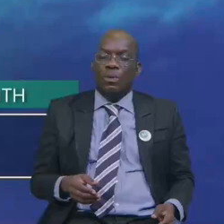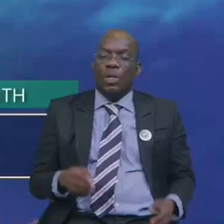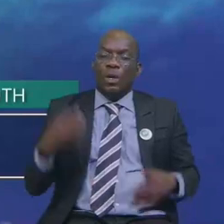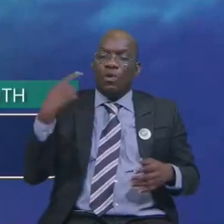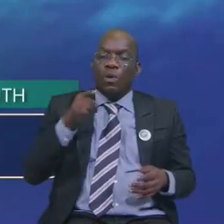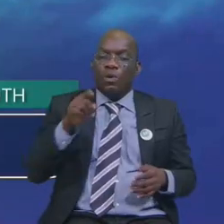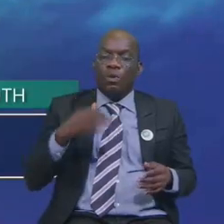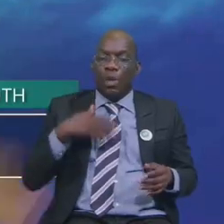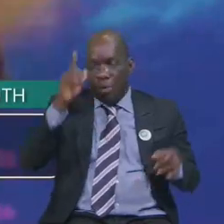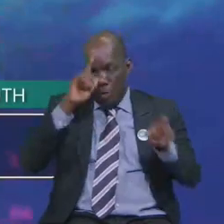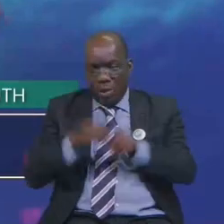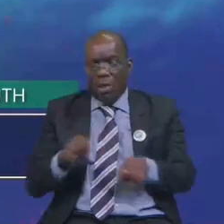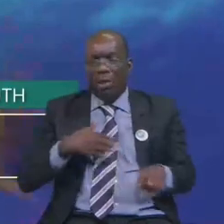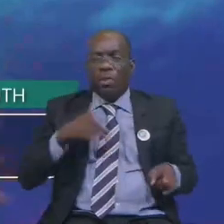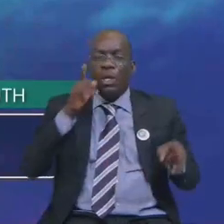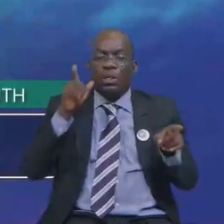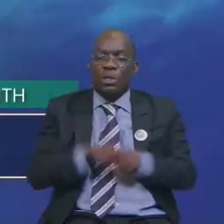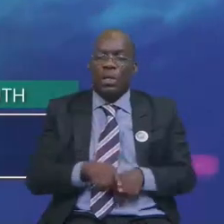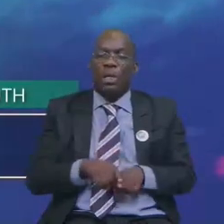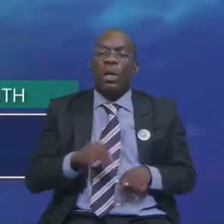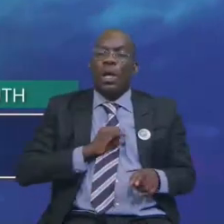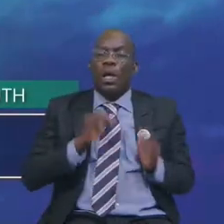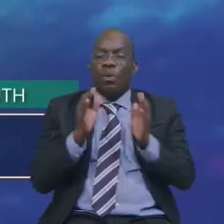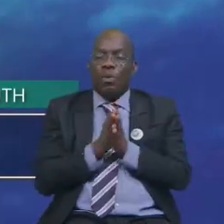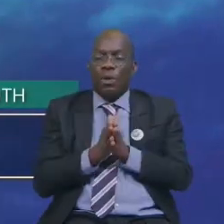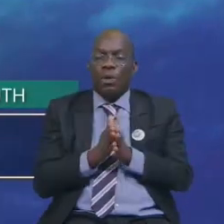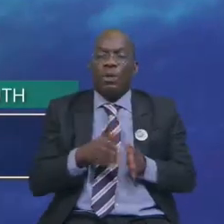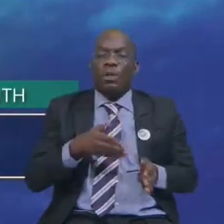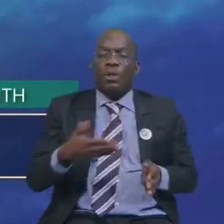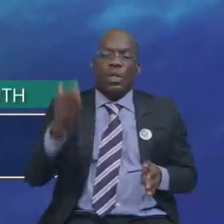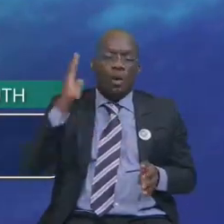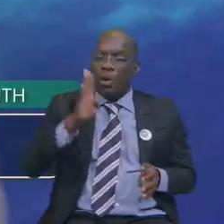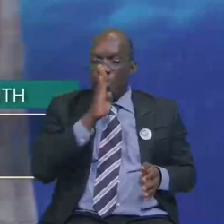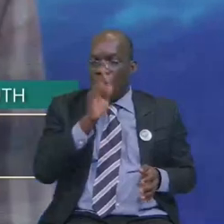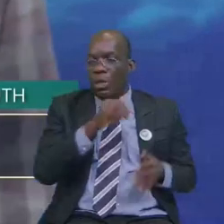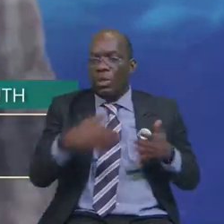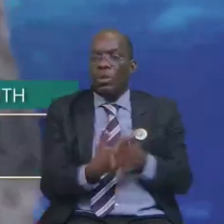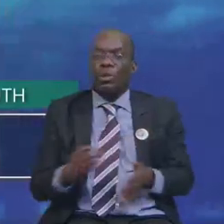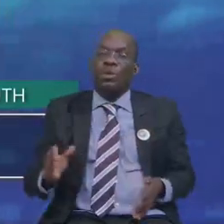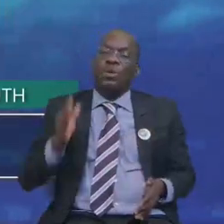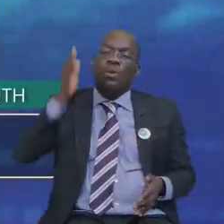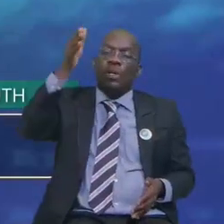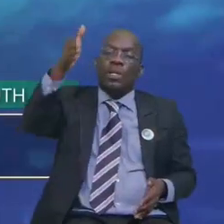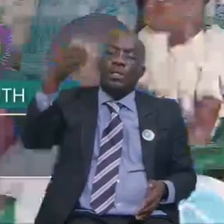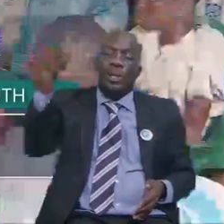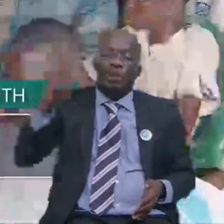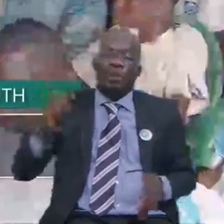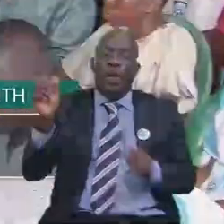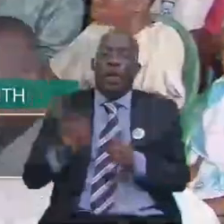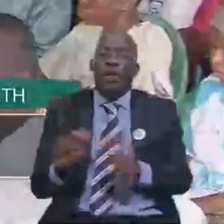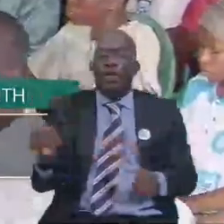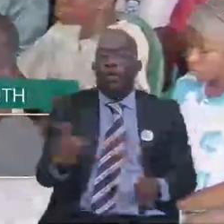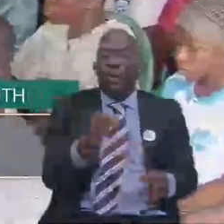je prie et je crois il y aura une nouvelle destinée pour chacun au nom de Jésus